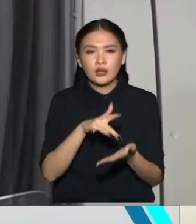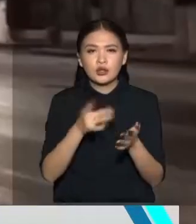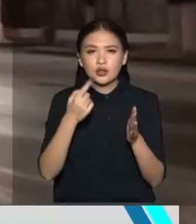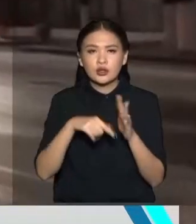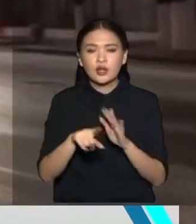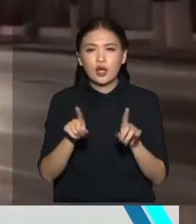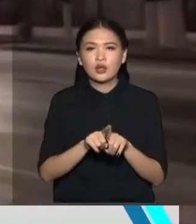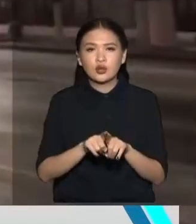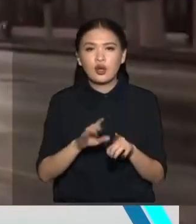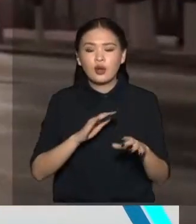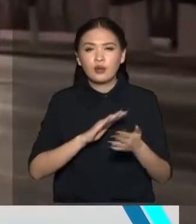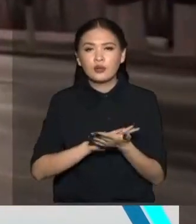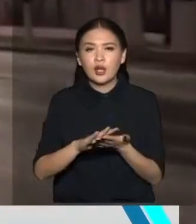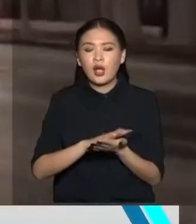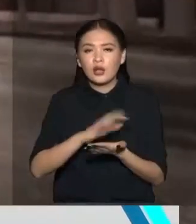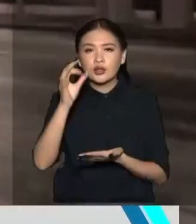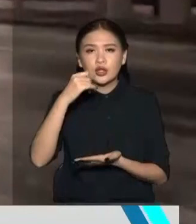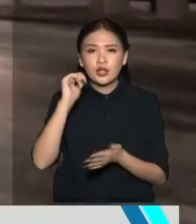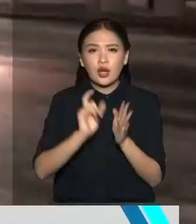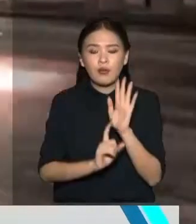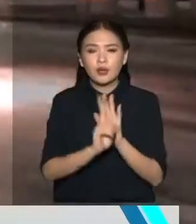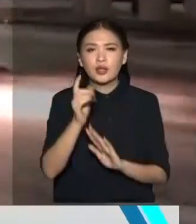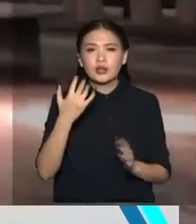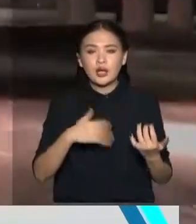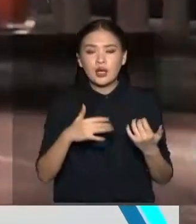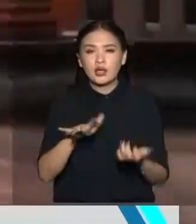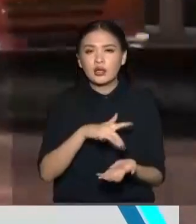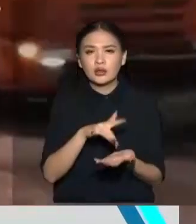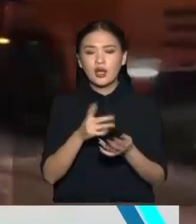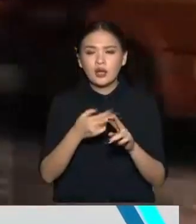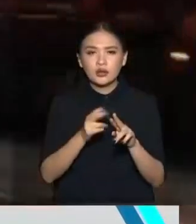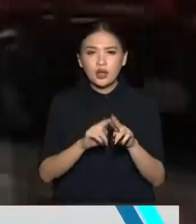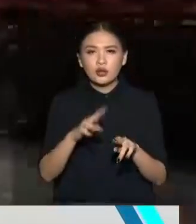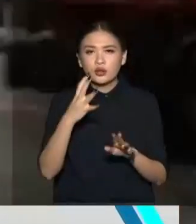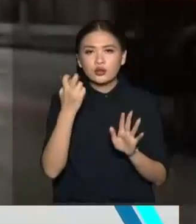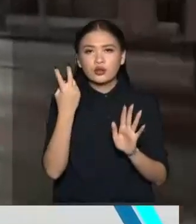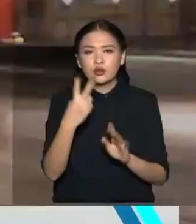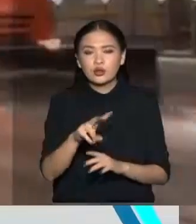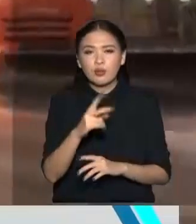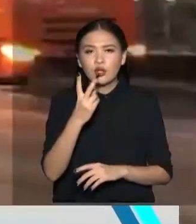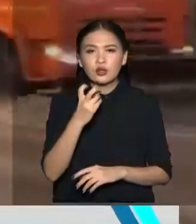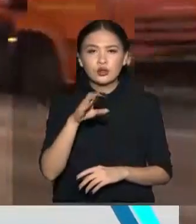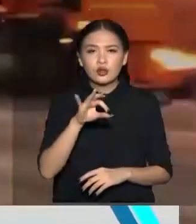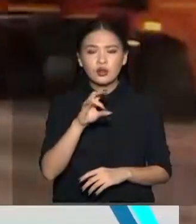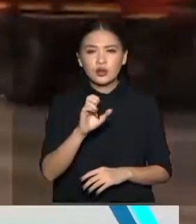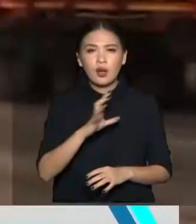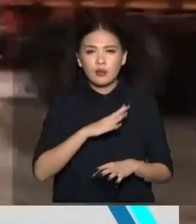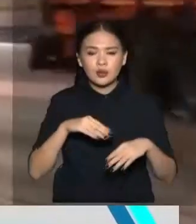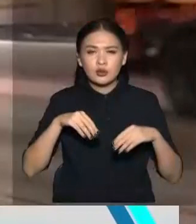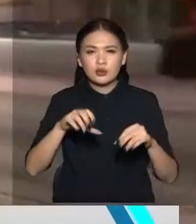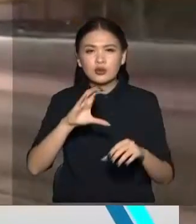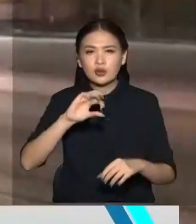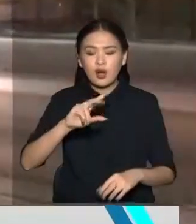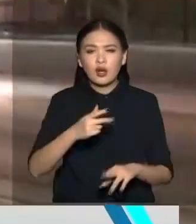болып отыр қазір. Әкімдіктегілердің айтуынша кешелі бері Тараз көшелеріне 420 текше метр құм мен 200 тонна тұз себілген. Тазалау